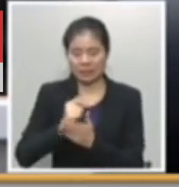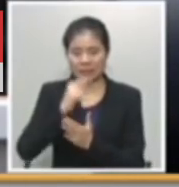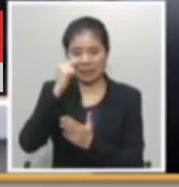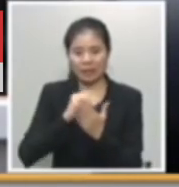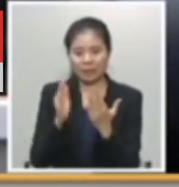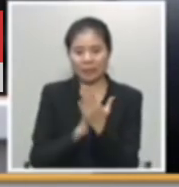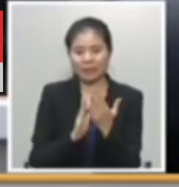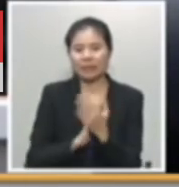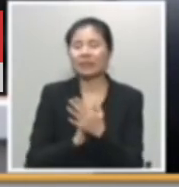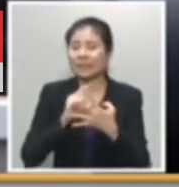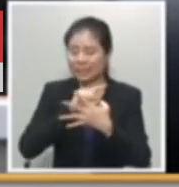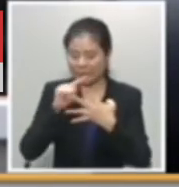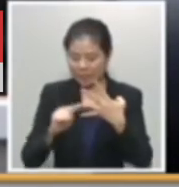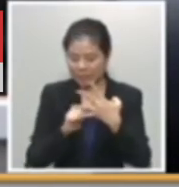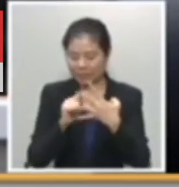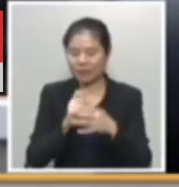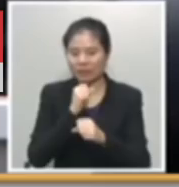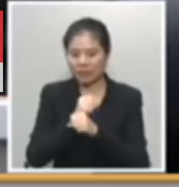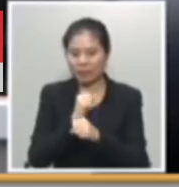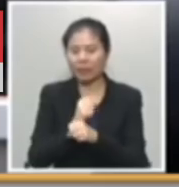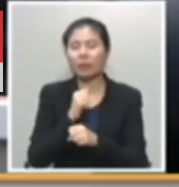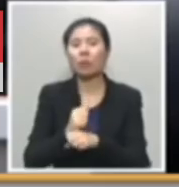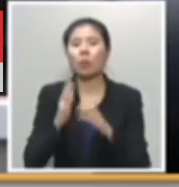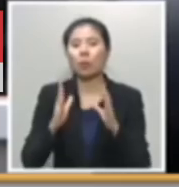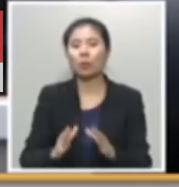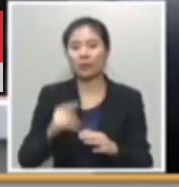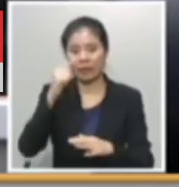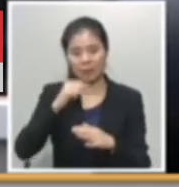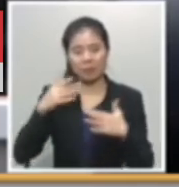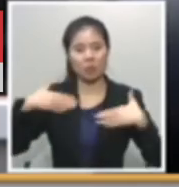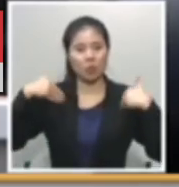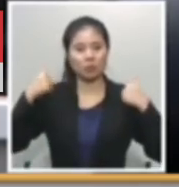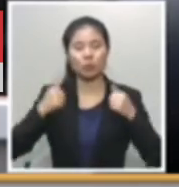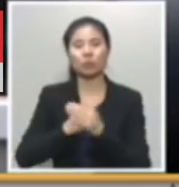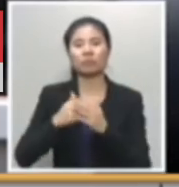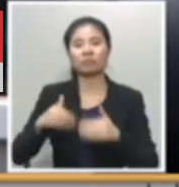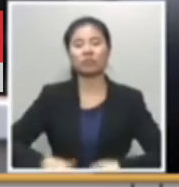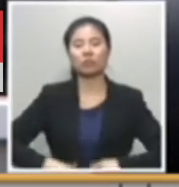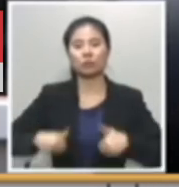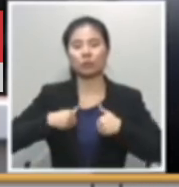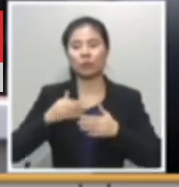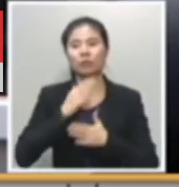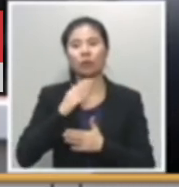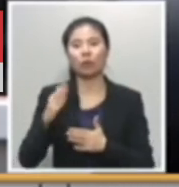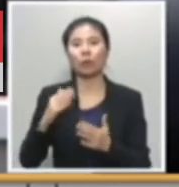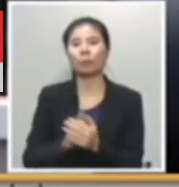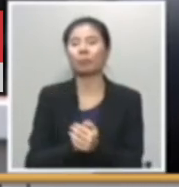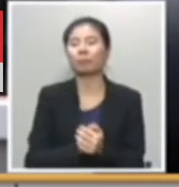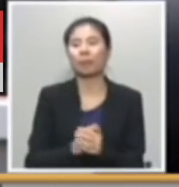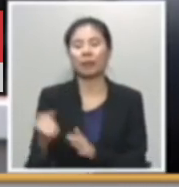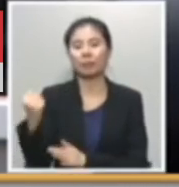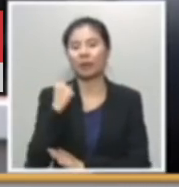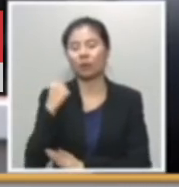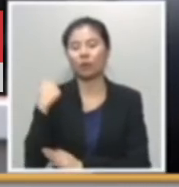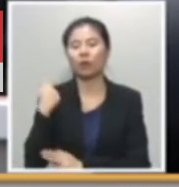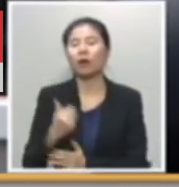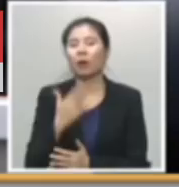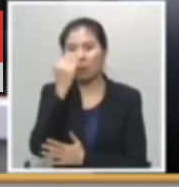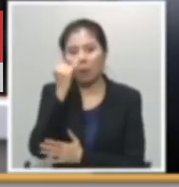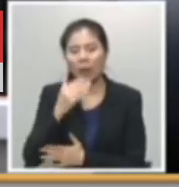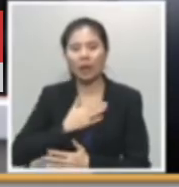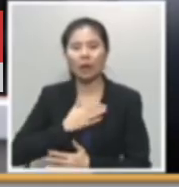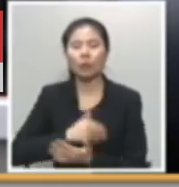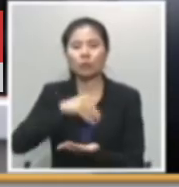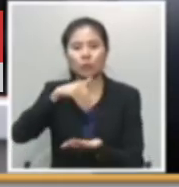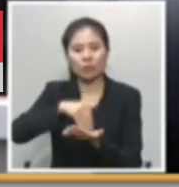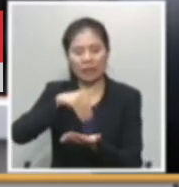วรวยแน่นอนคนไทยจะมีความสุขอยู่กันแบบยั่งยืน1เราเป็นศูนย์กลางของการคมนา